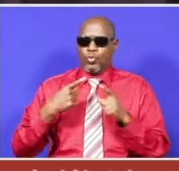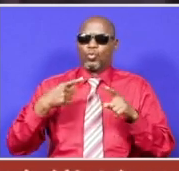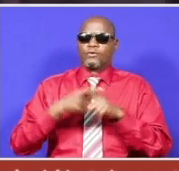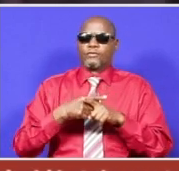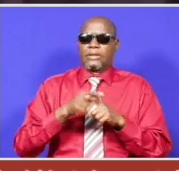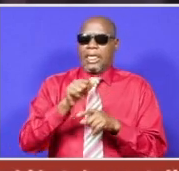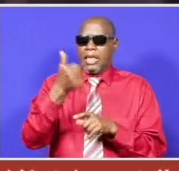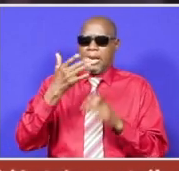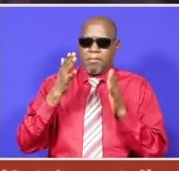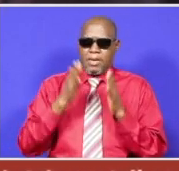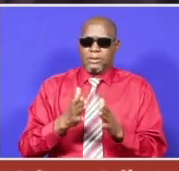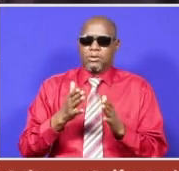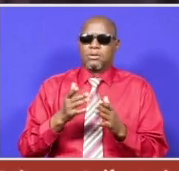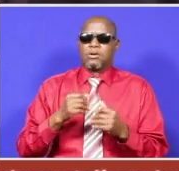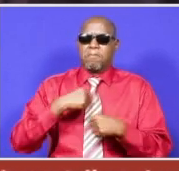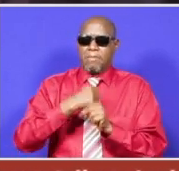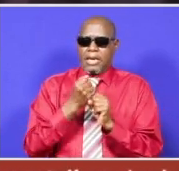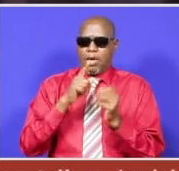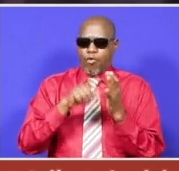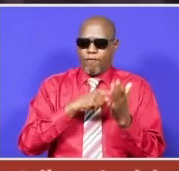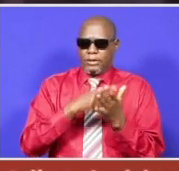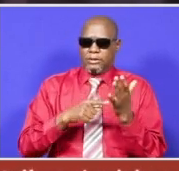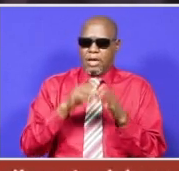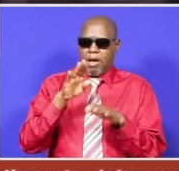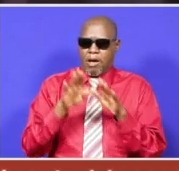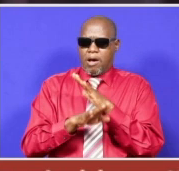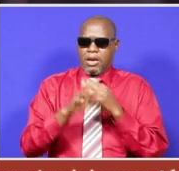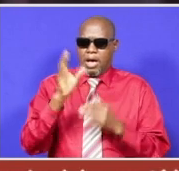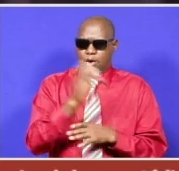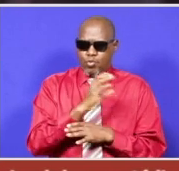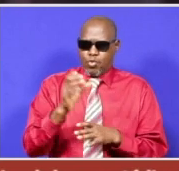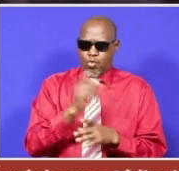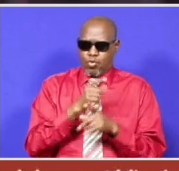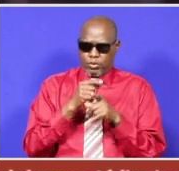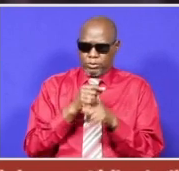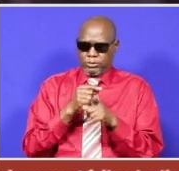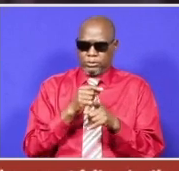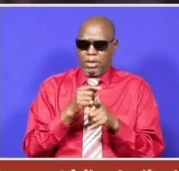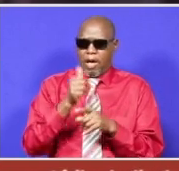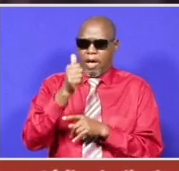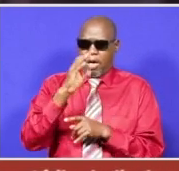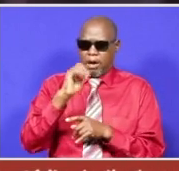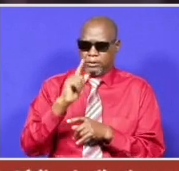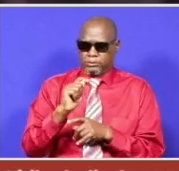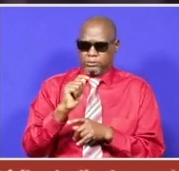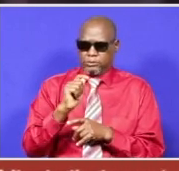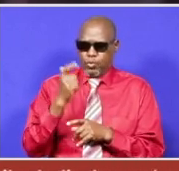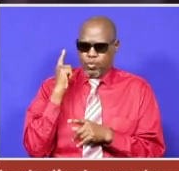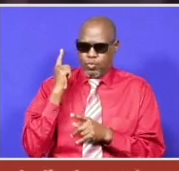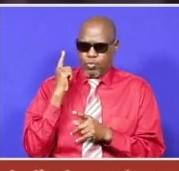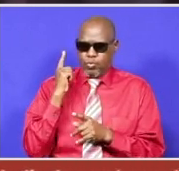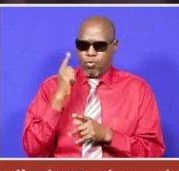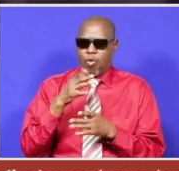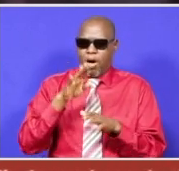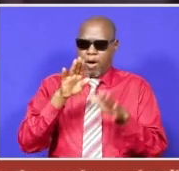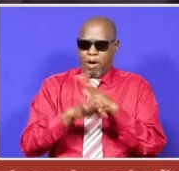commit an offense under the Alcoholic Drinks Act, or even under the